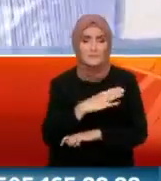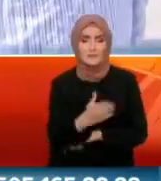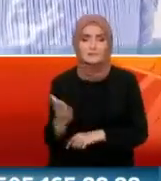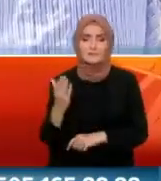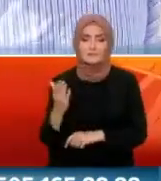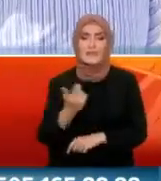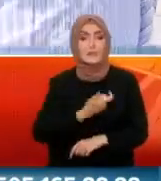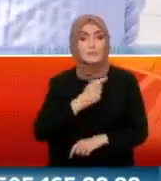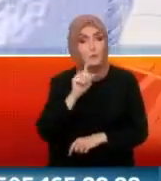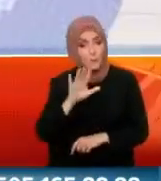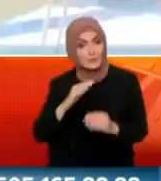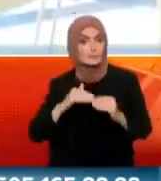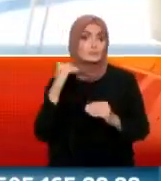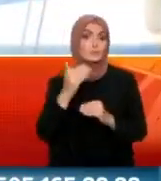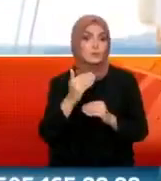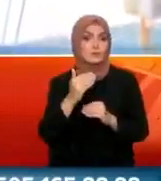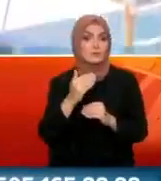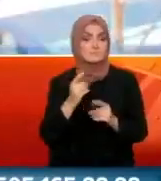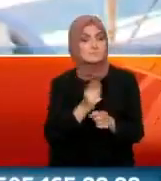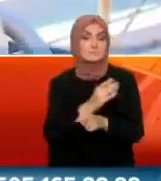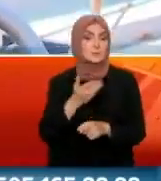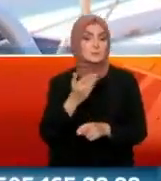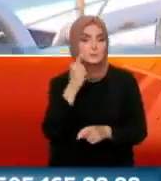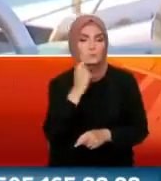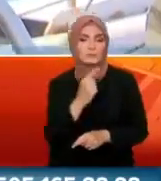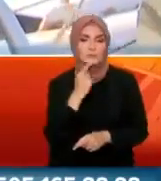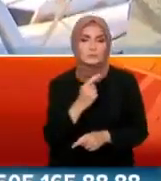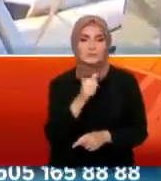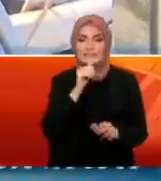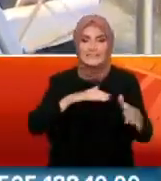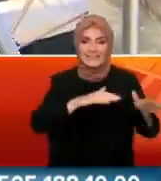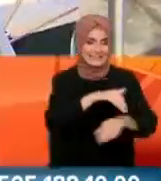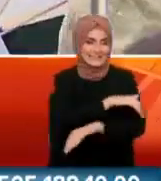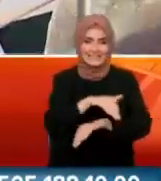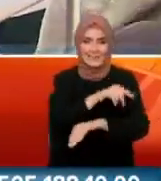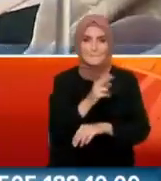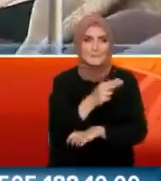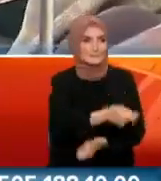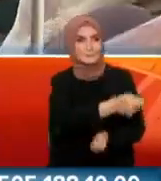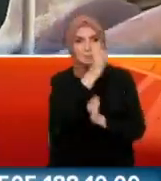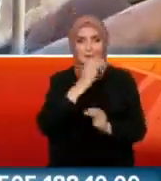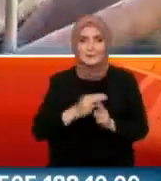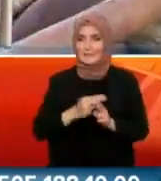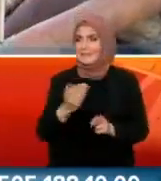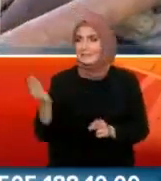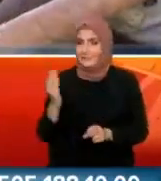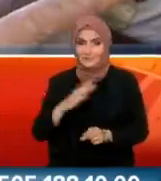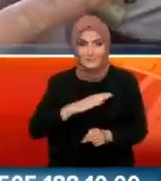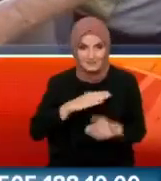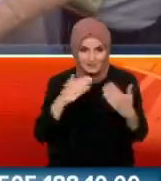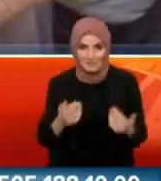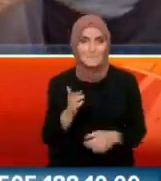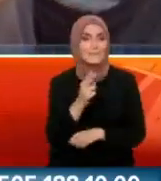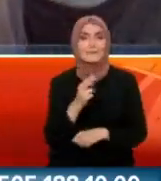Eylül 15'ten sonra inşallah onu da göreceğiz. Sahil kenarlarında balık tutma telaşı var ama bir yandan da vav yasağının kalkmasına sayılı günler kaldı.